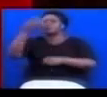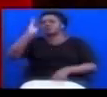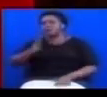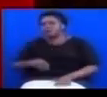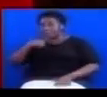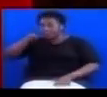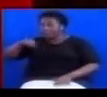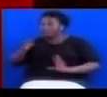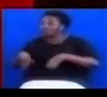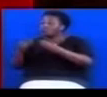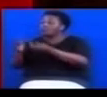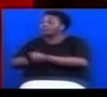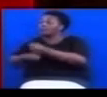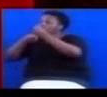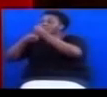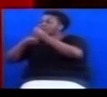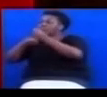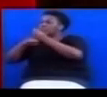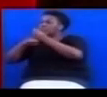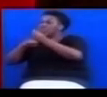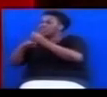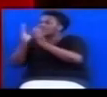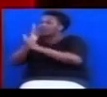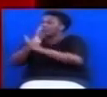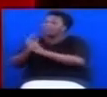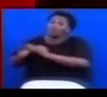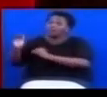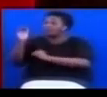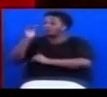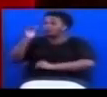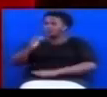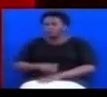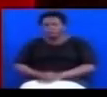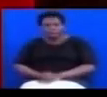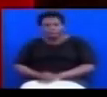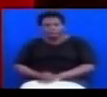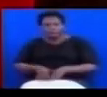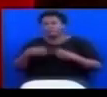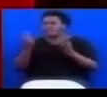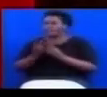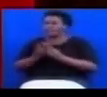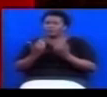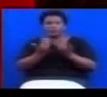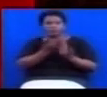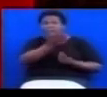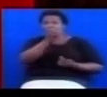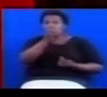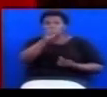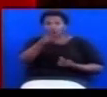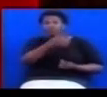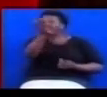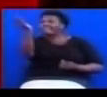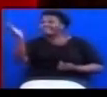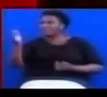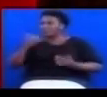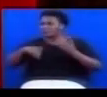aina ya support watakayohitaji kutoka kwetu. Ninaomba vile vile niwatoe wasiwasi Watanzania kwamba kuna utaratibu